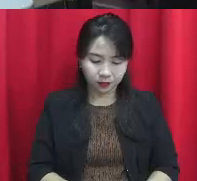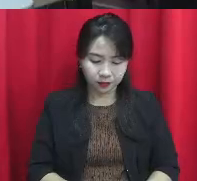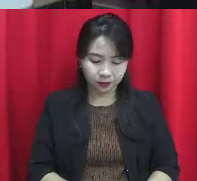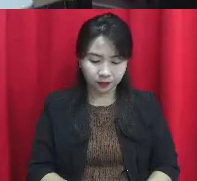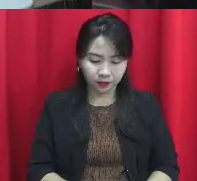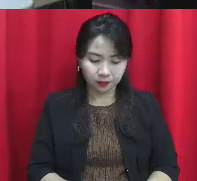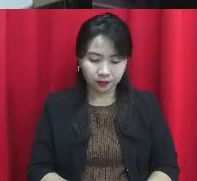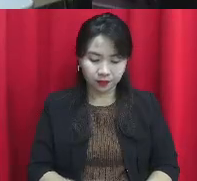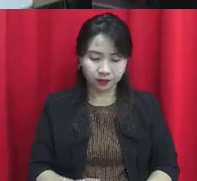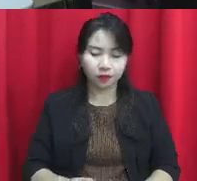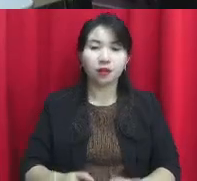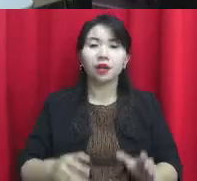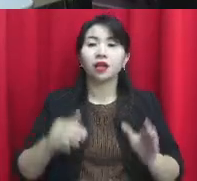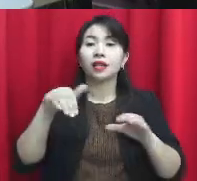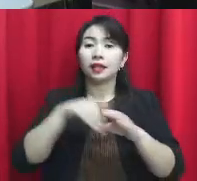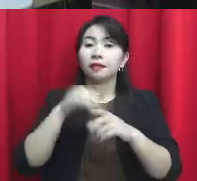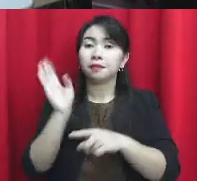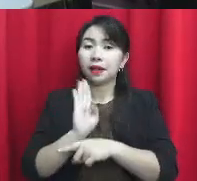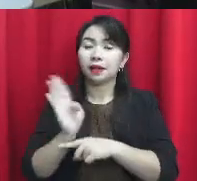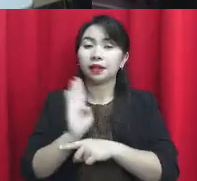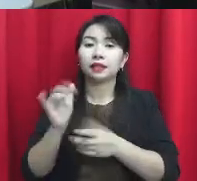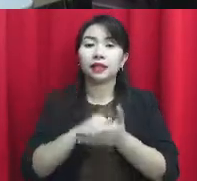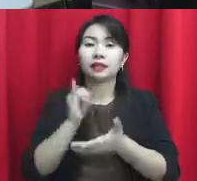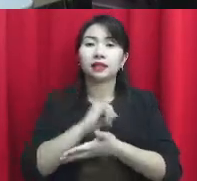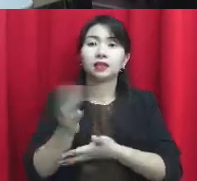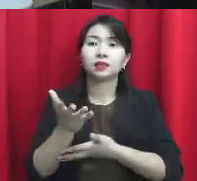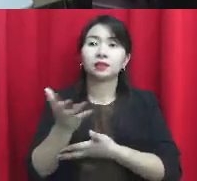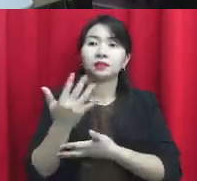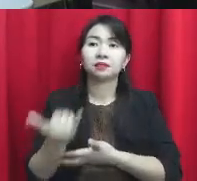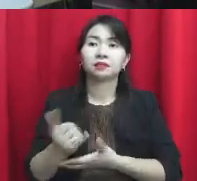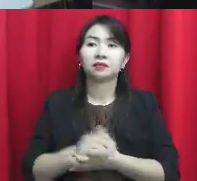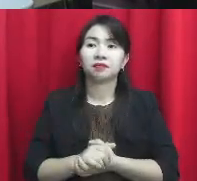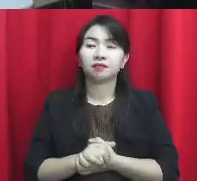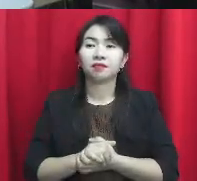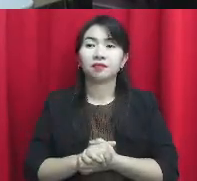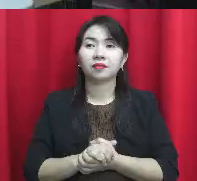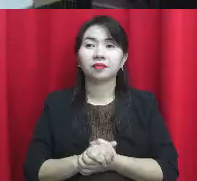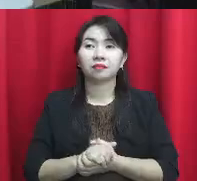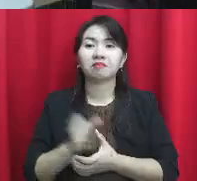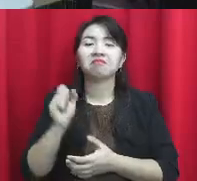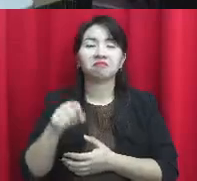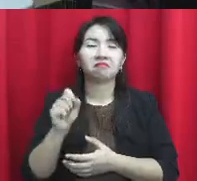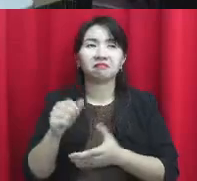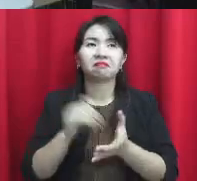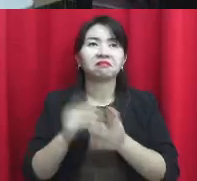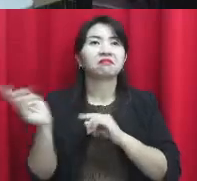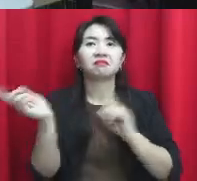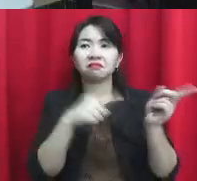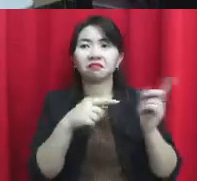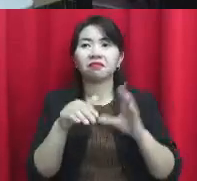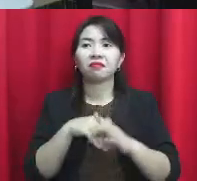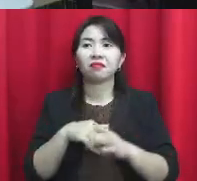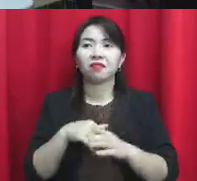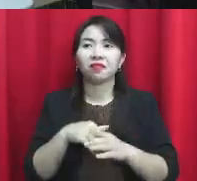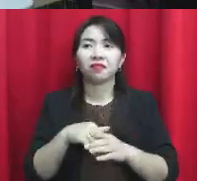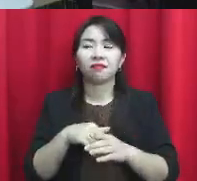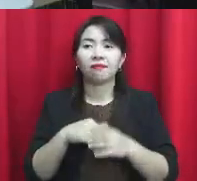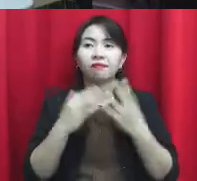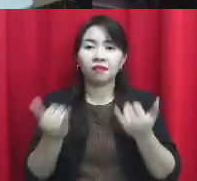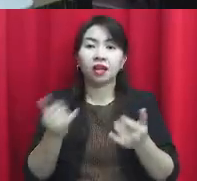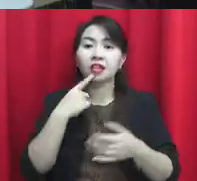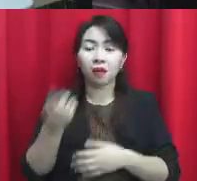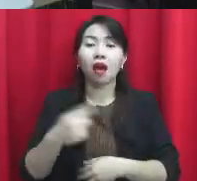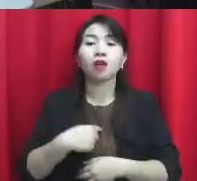kanyang self-confidence Yeah kasi dito medyo binababa Basi e pagdating doon ah nakilala pala niya ito pala ako